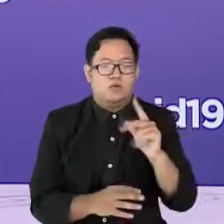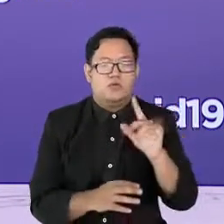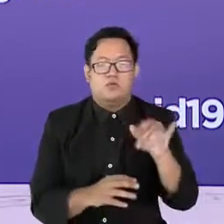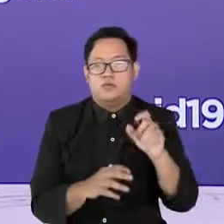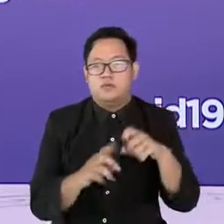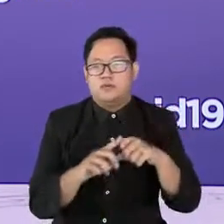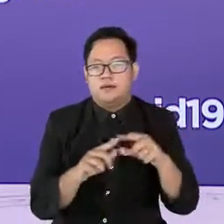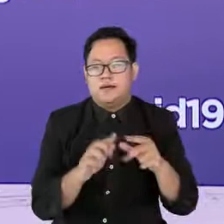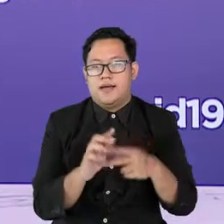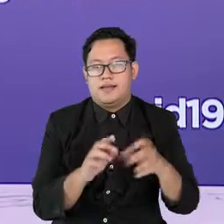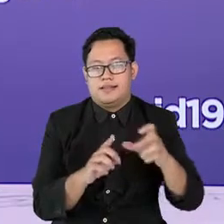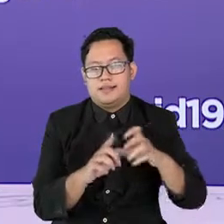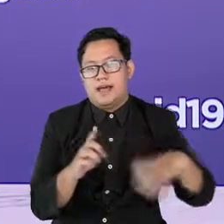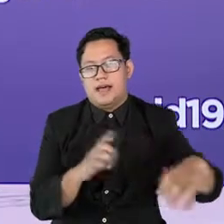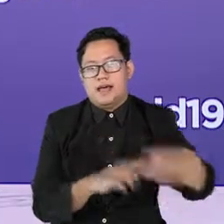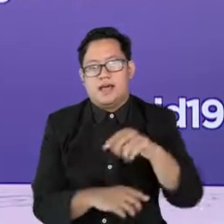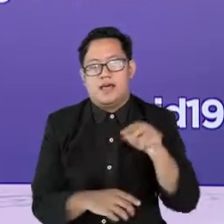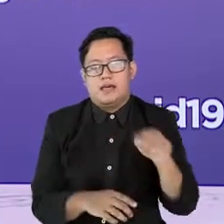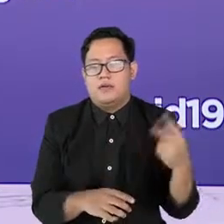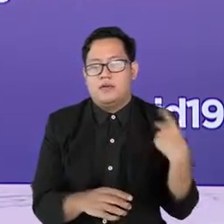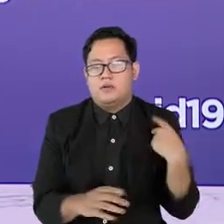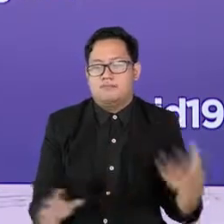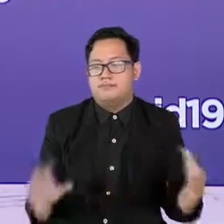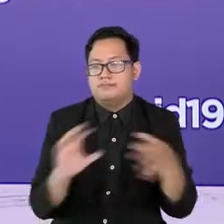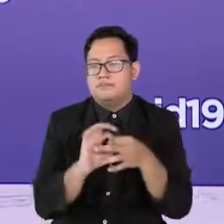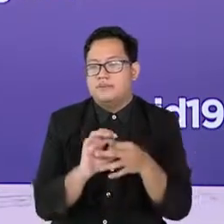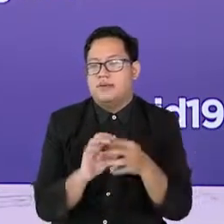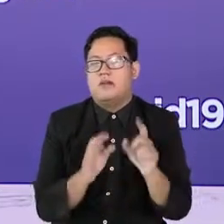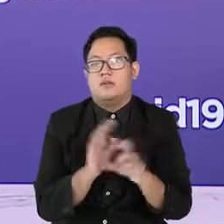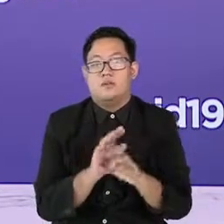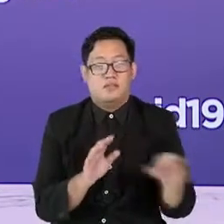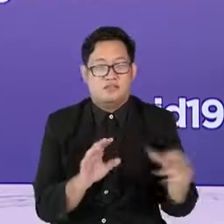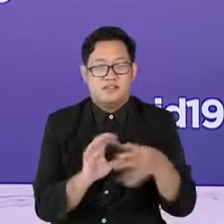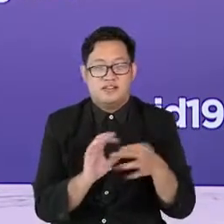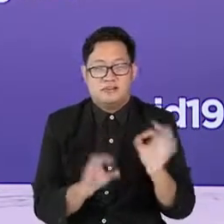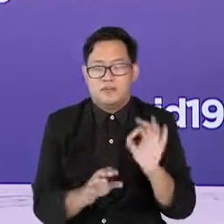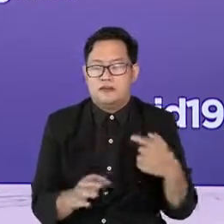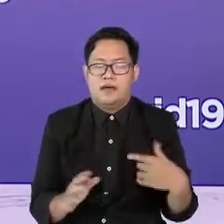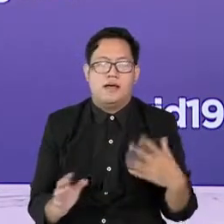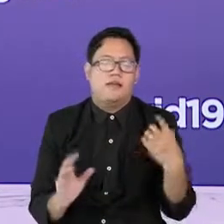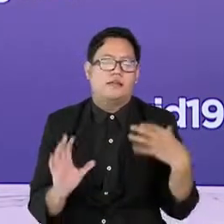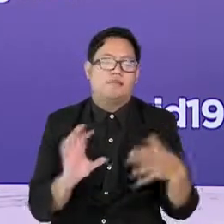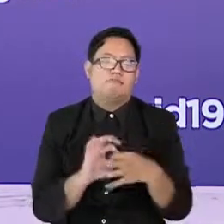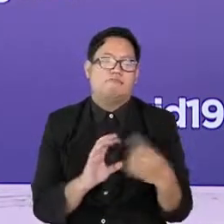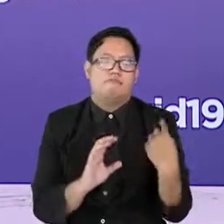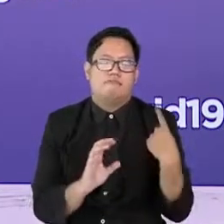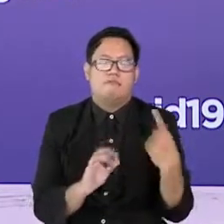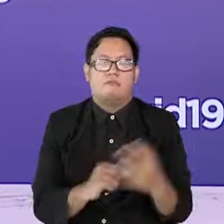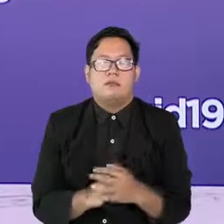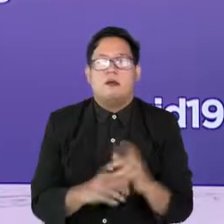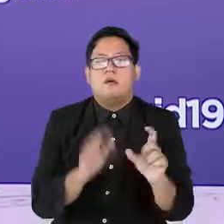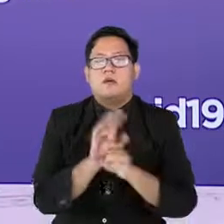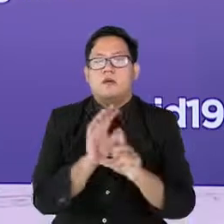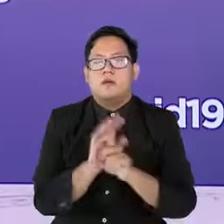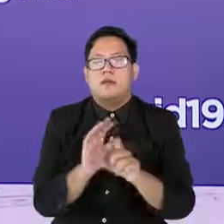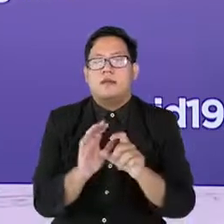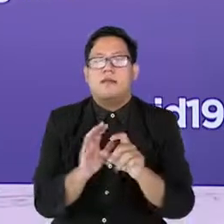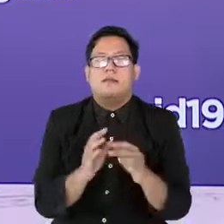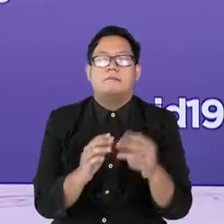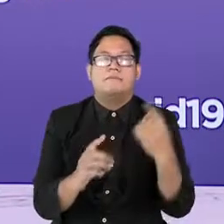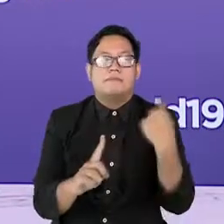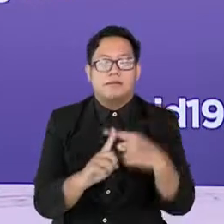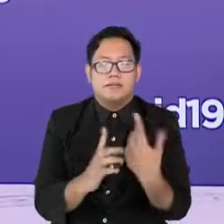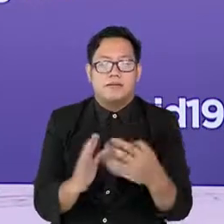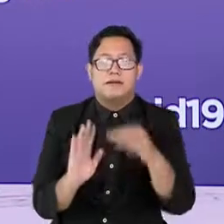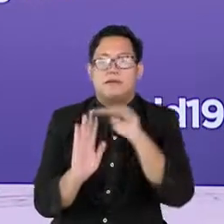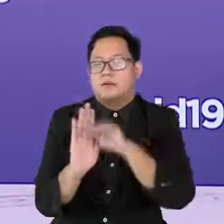apabila belum melakukan konversi dan terus melakukan pengawasan ketat protokol kesehatan agar penularan